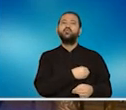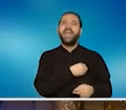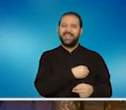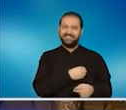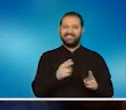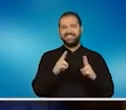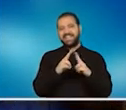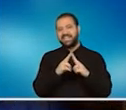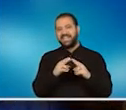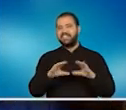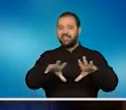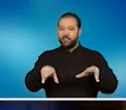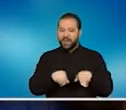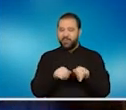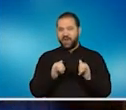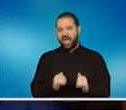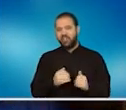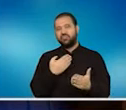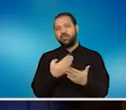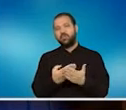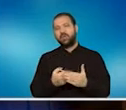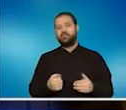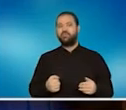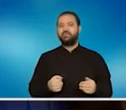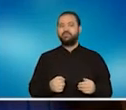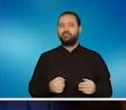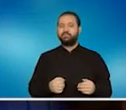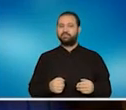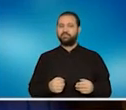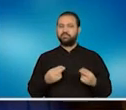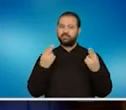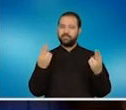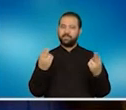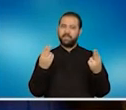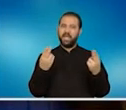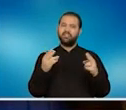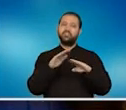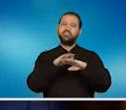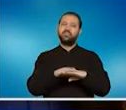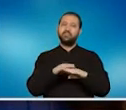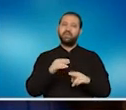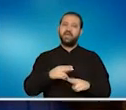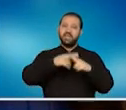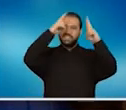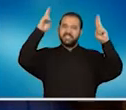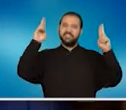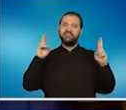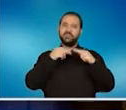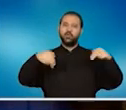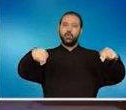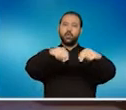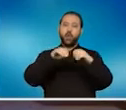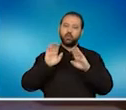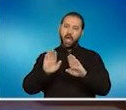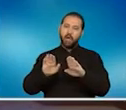întâlnesc împreună aici pentru al cinsti pe Sfântul nostru